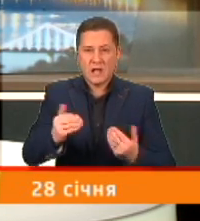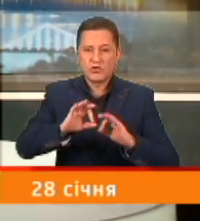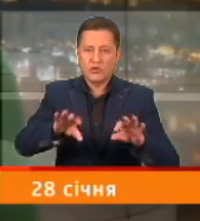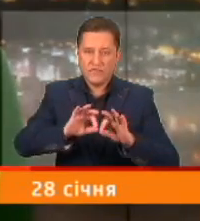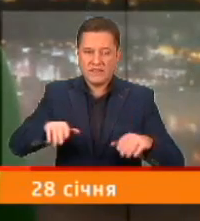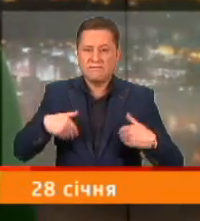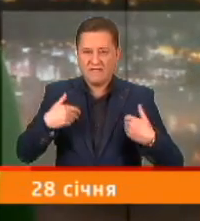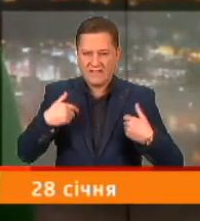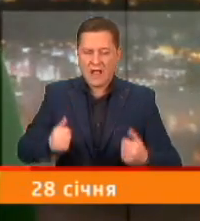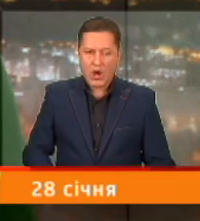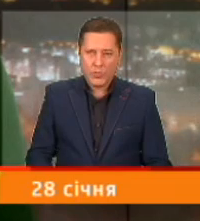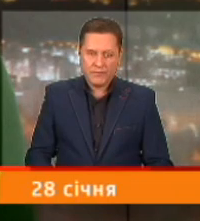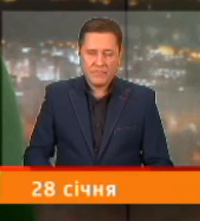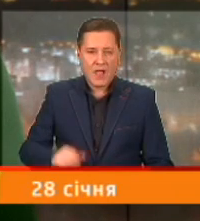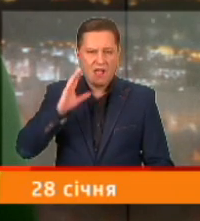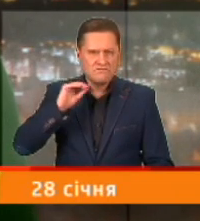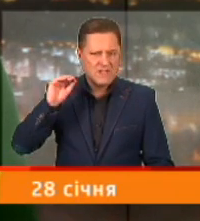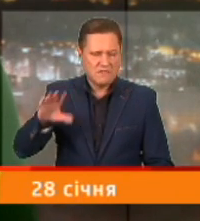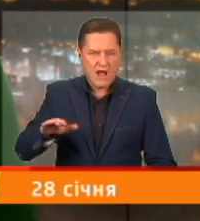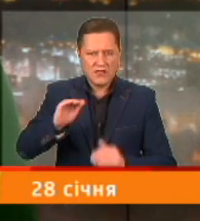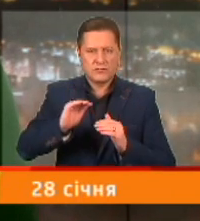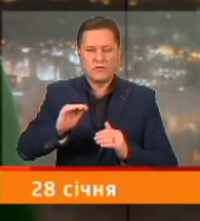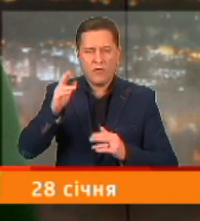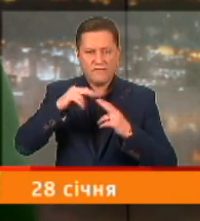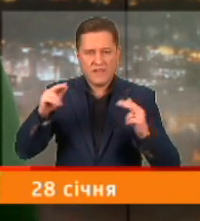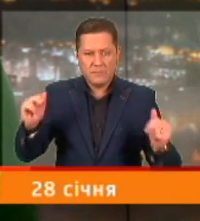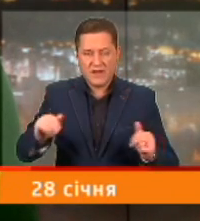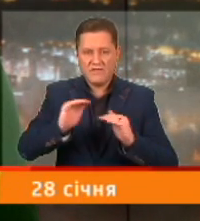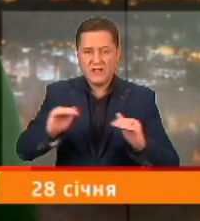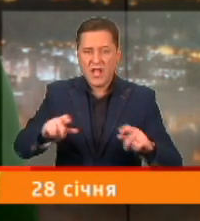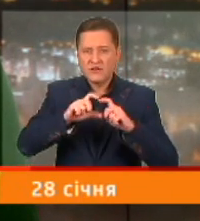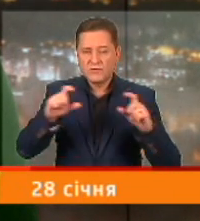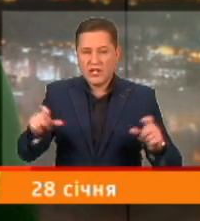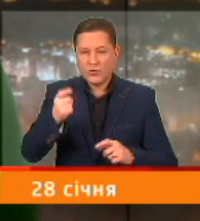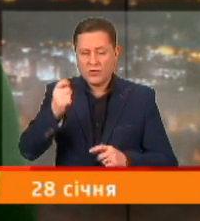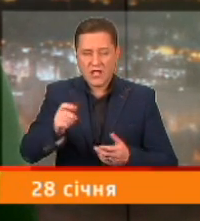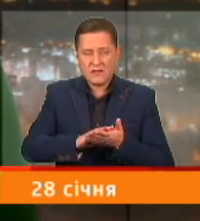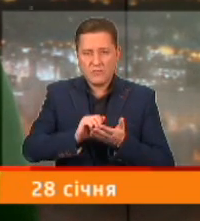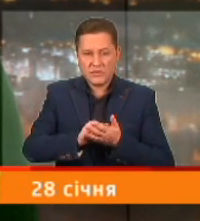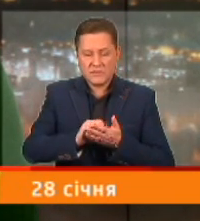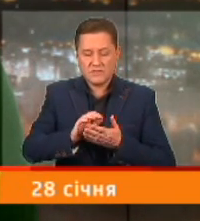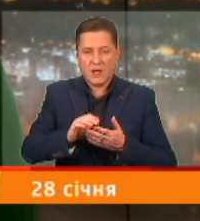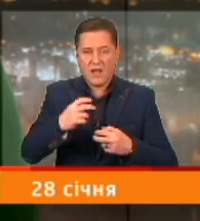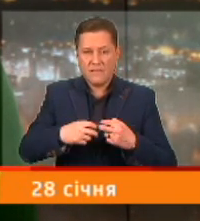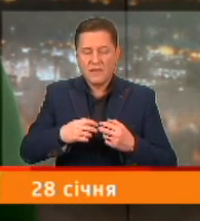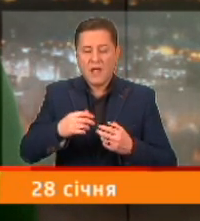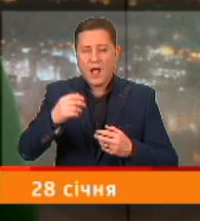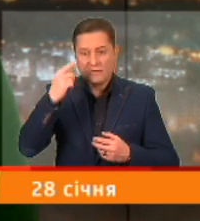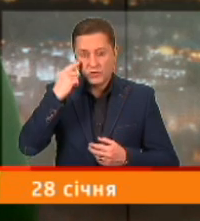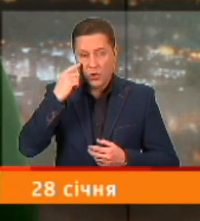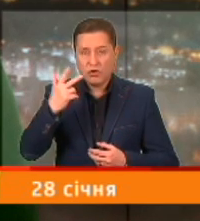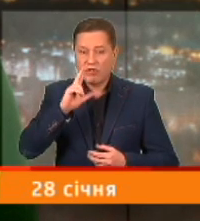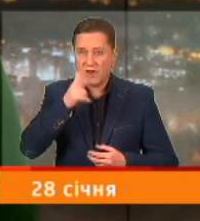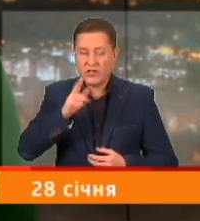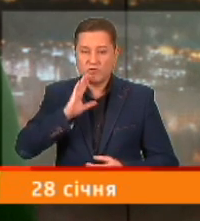Вітаю. Недбальство у Дніпрі, дитяча сварка у садку ледь не позбавила зору трирічну дівчинку. Маленькій